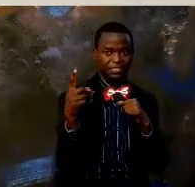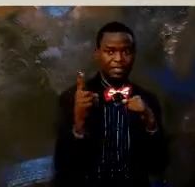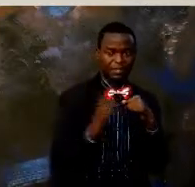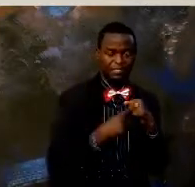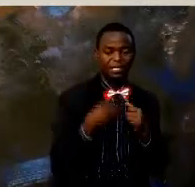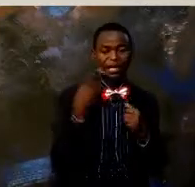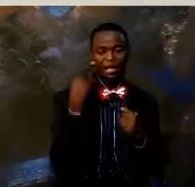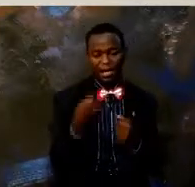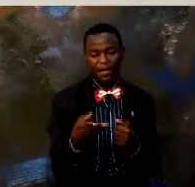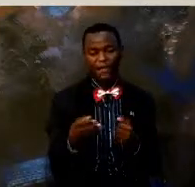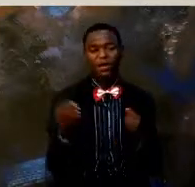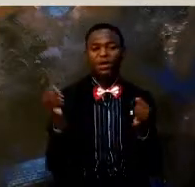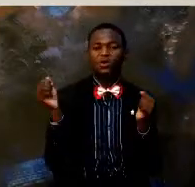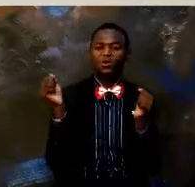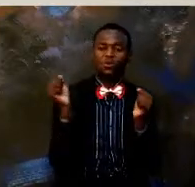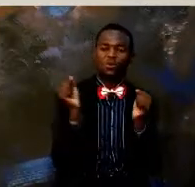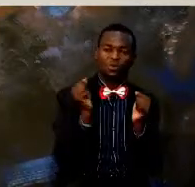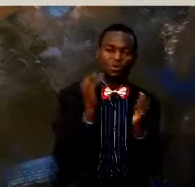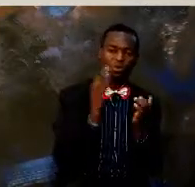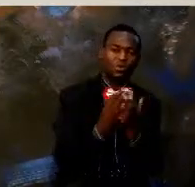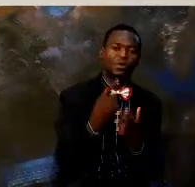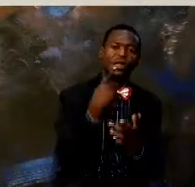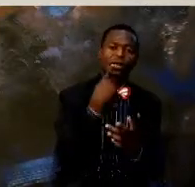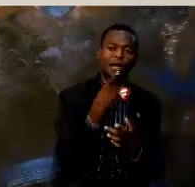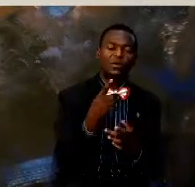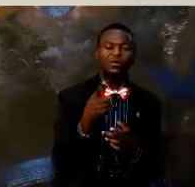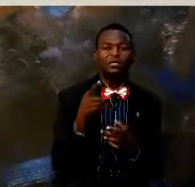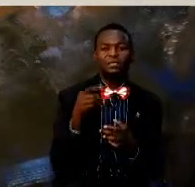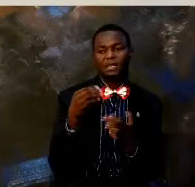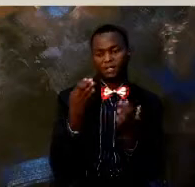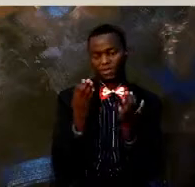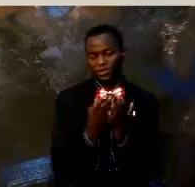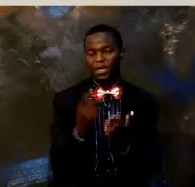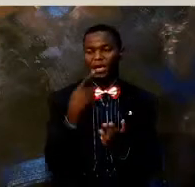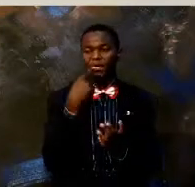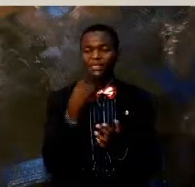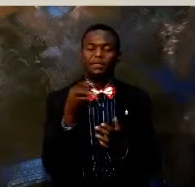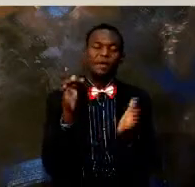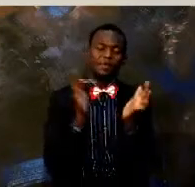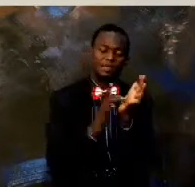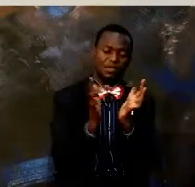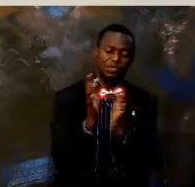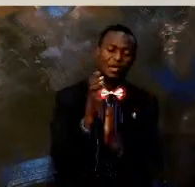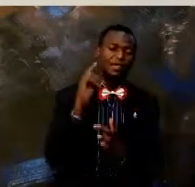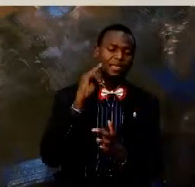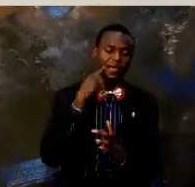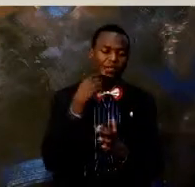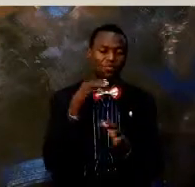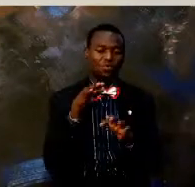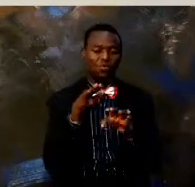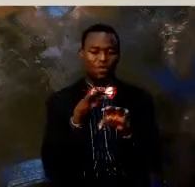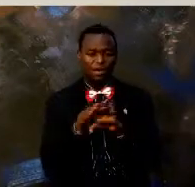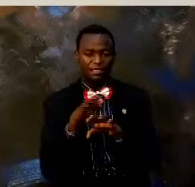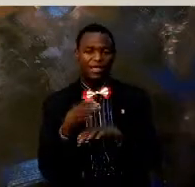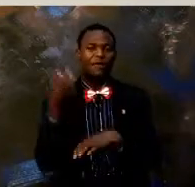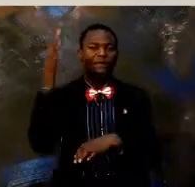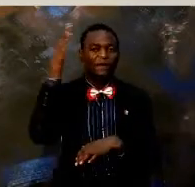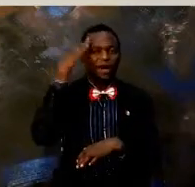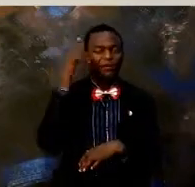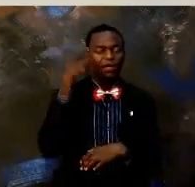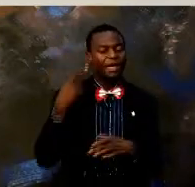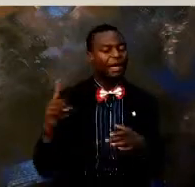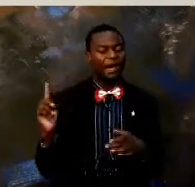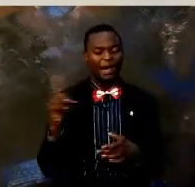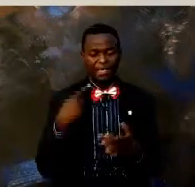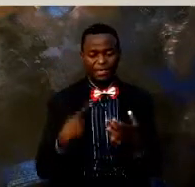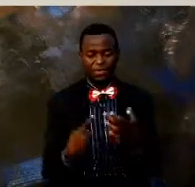Hapa kuna kauli za kisiolojia hapa. Yesu anajaribu kuelezea wajue yeye